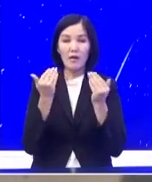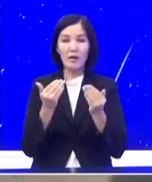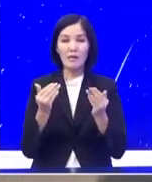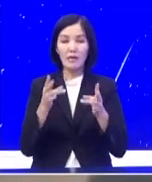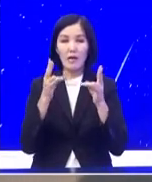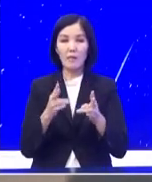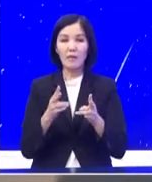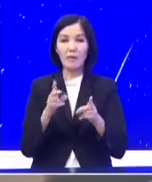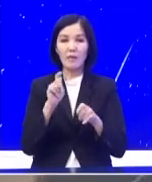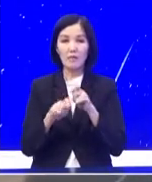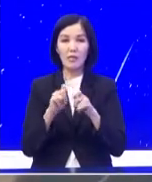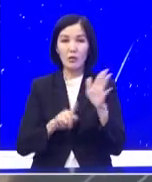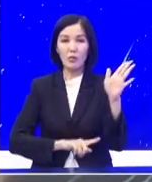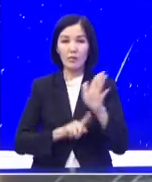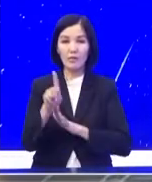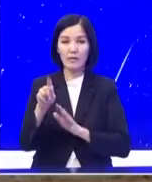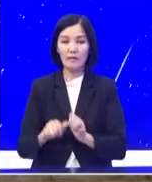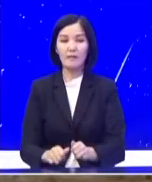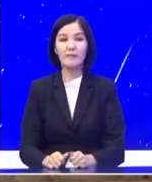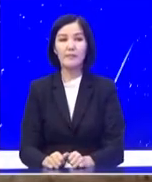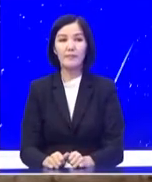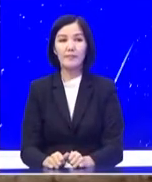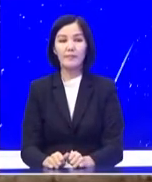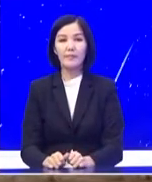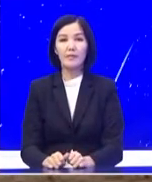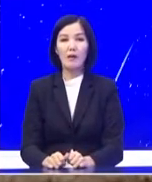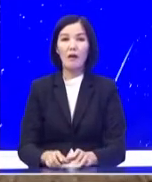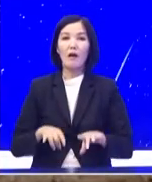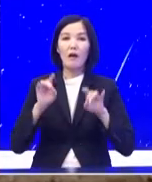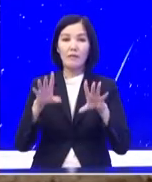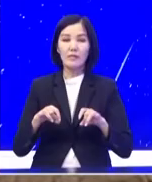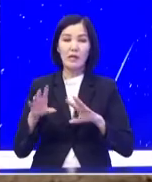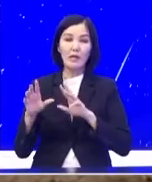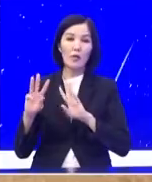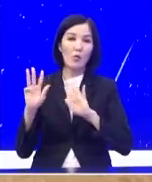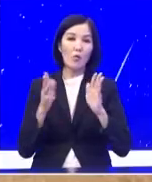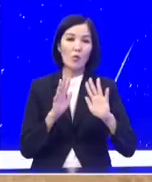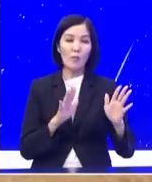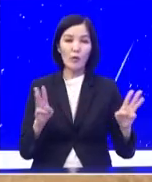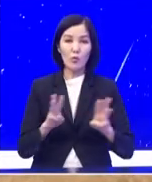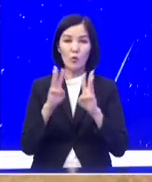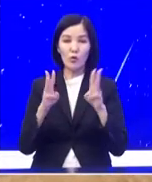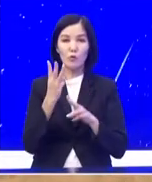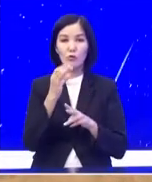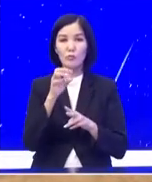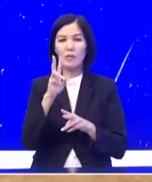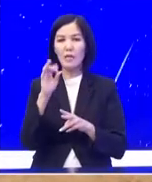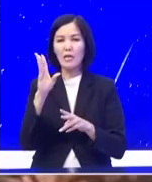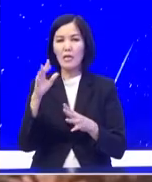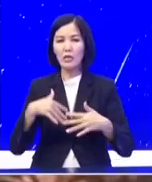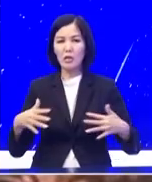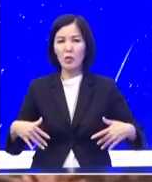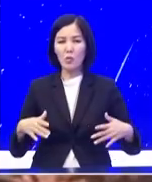апатқа қатысты тергеу ісі басталды. Австралияда орман өрті салдарынан 3 миллиард жануар қырылып қалды. Бұл